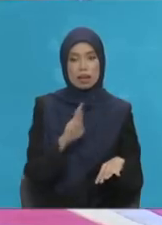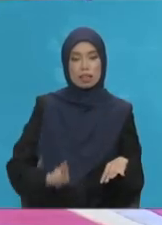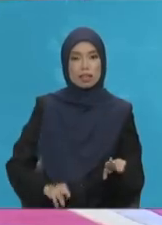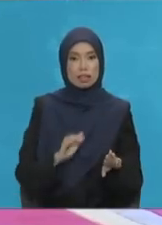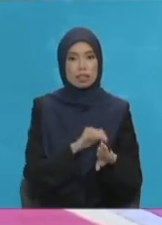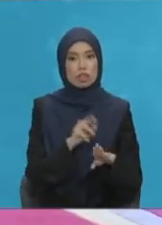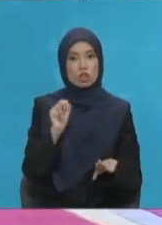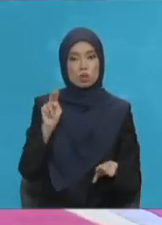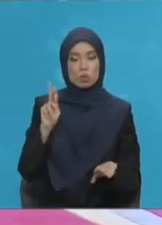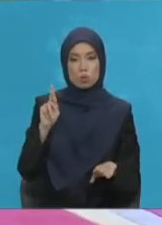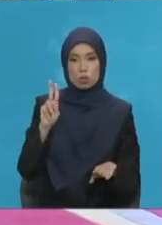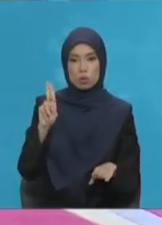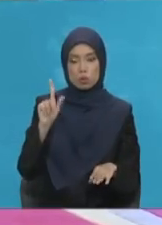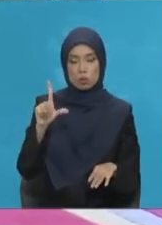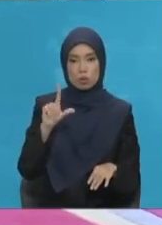Nurul Iman